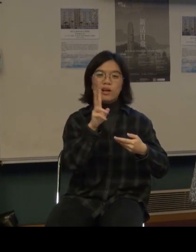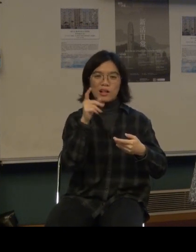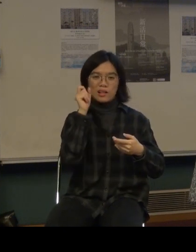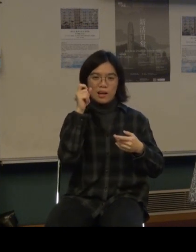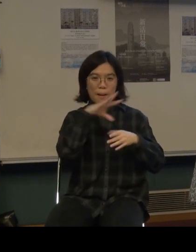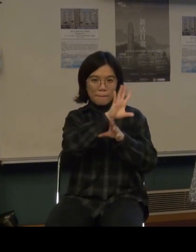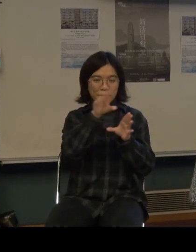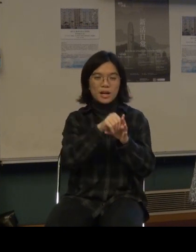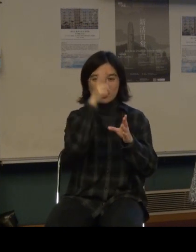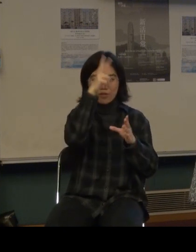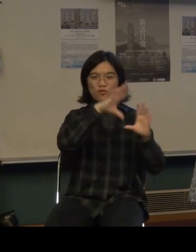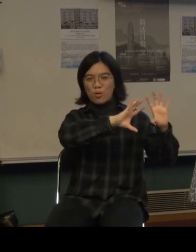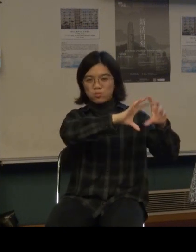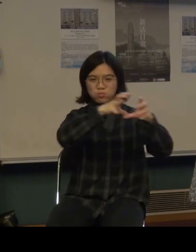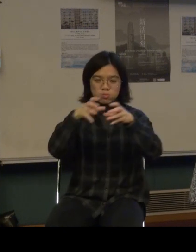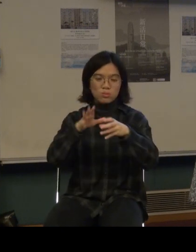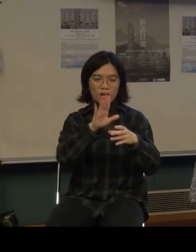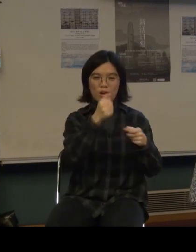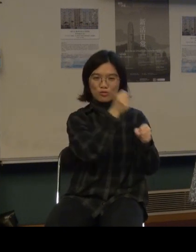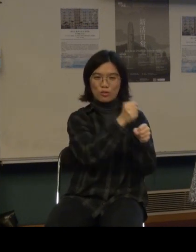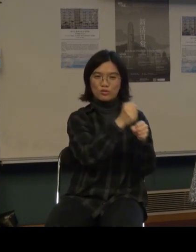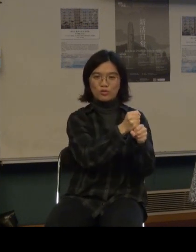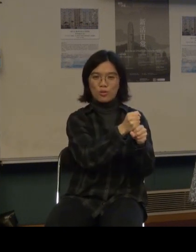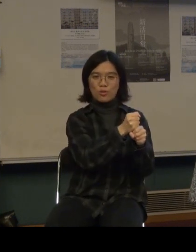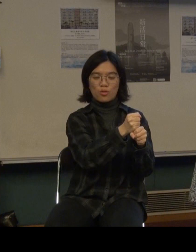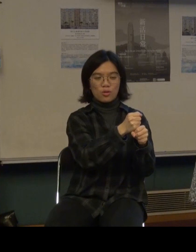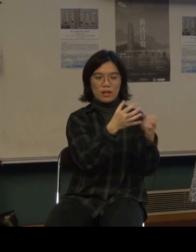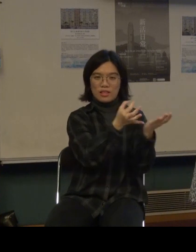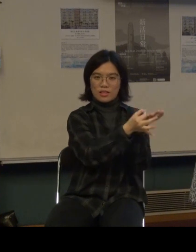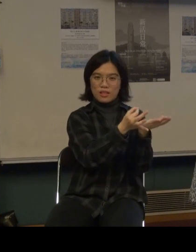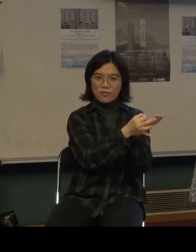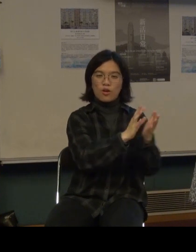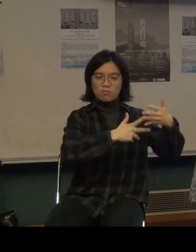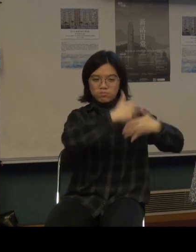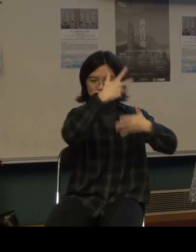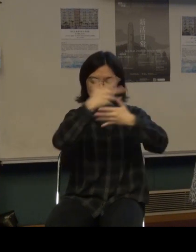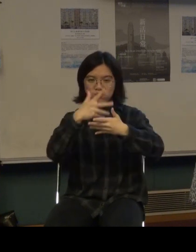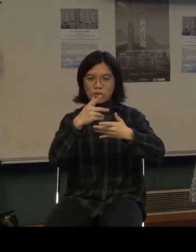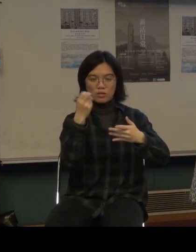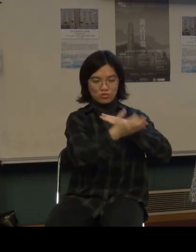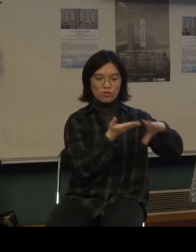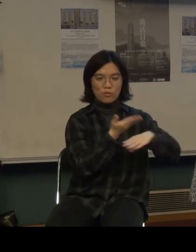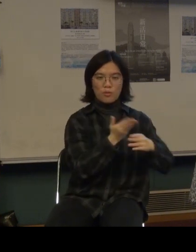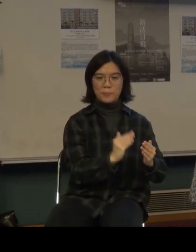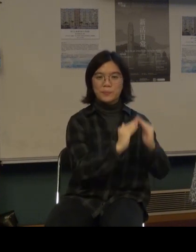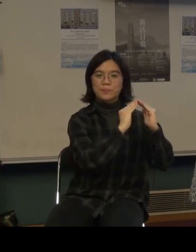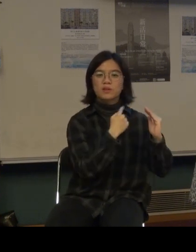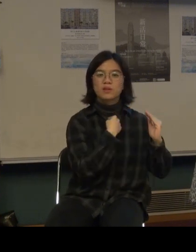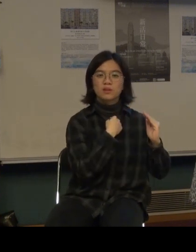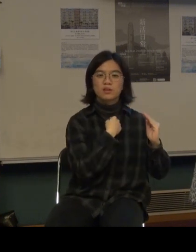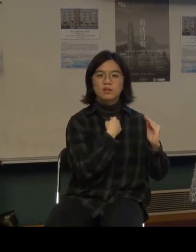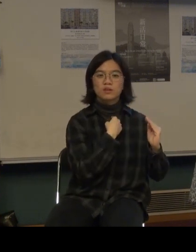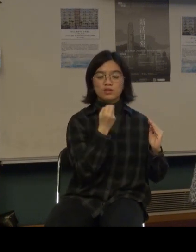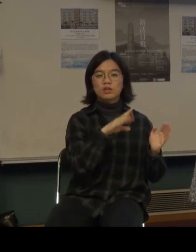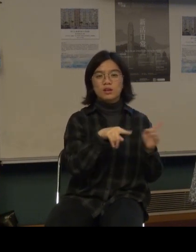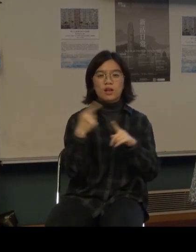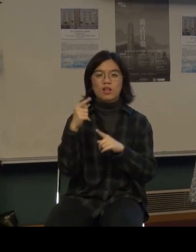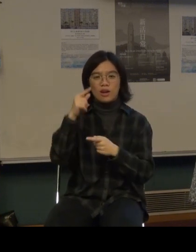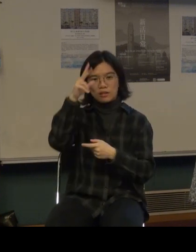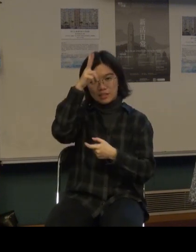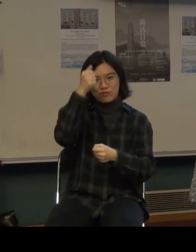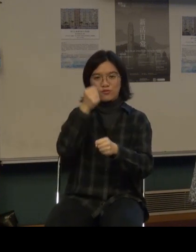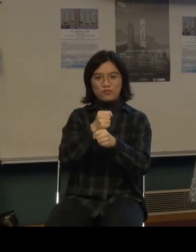翻啲辦公室啦，即係部門嘅大樓啦。另外咧，其實佢就起咗好多公務員宿舍，因